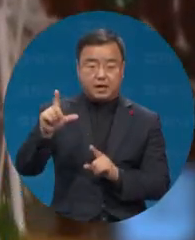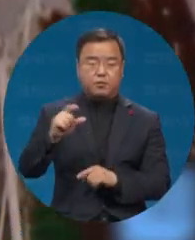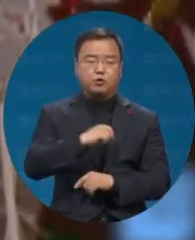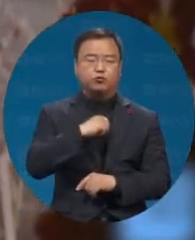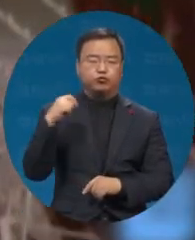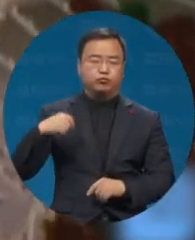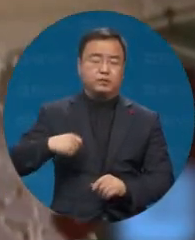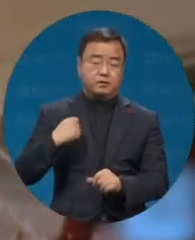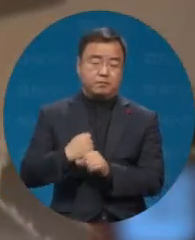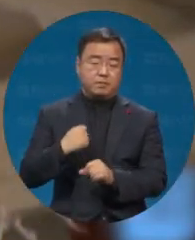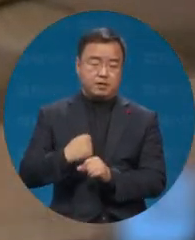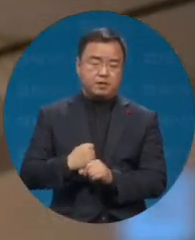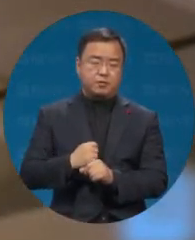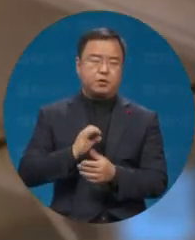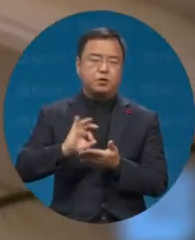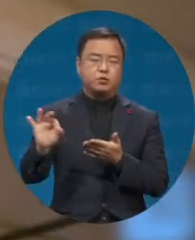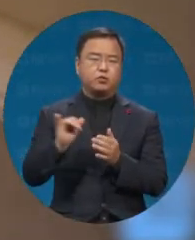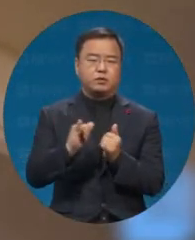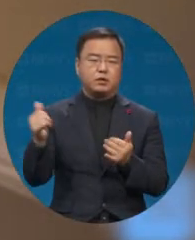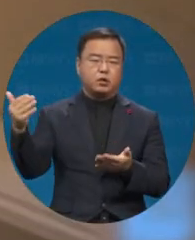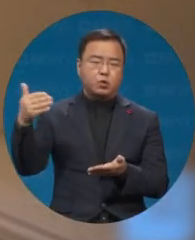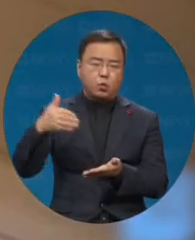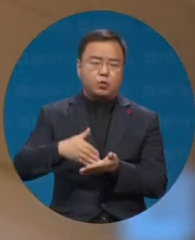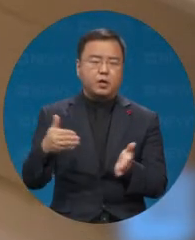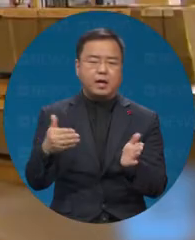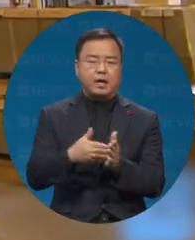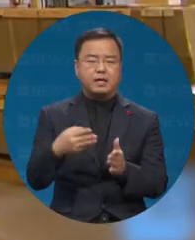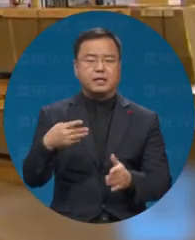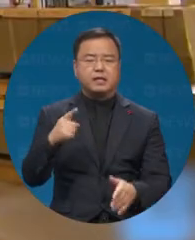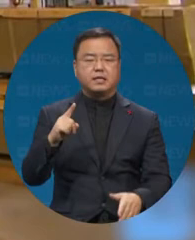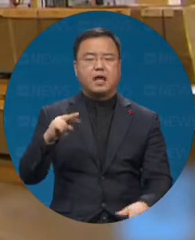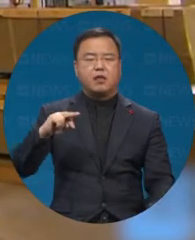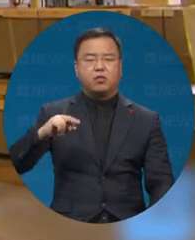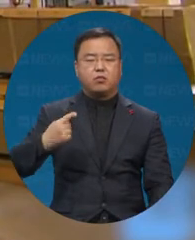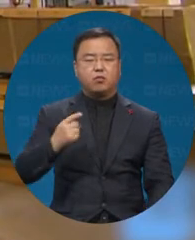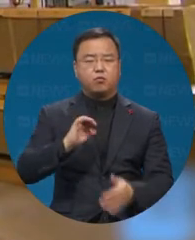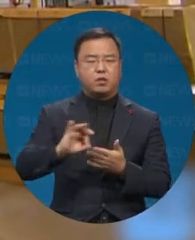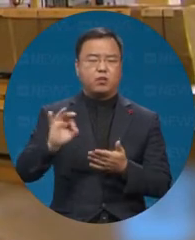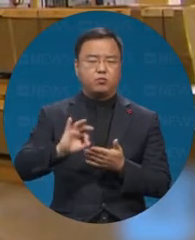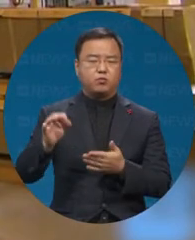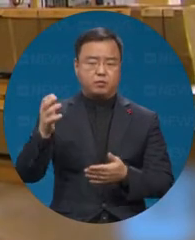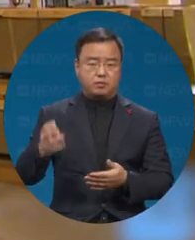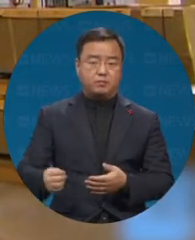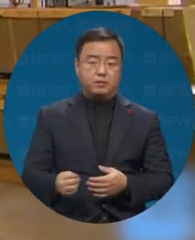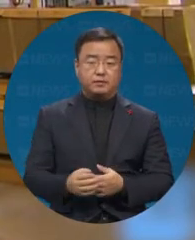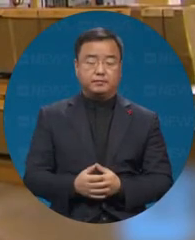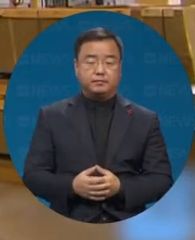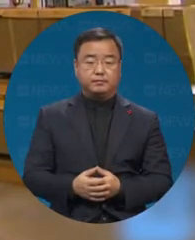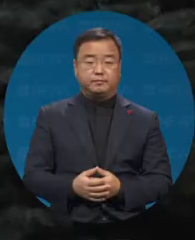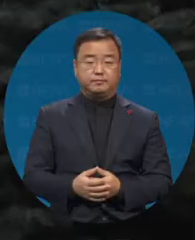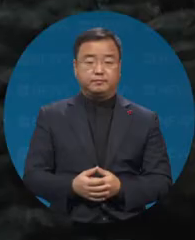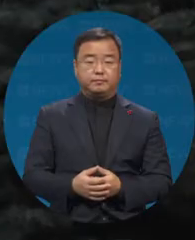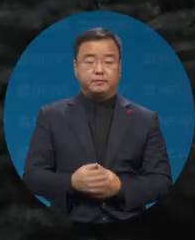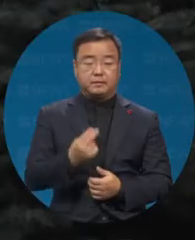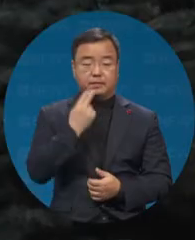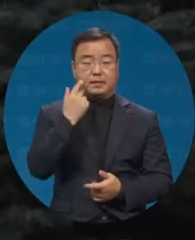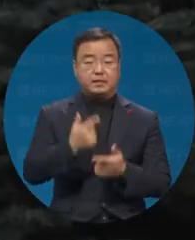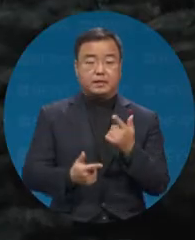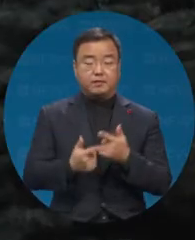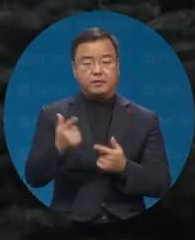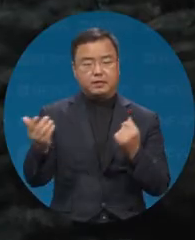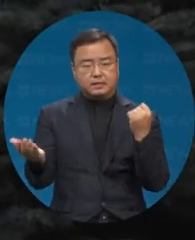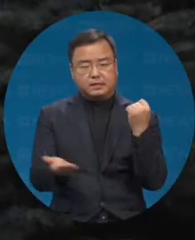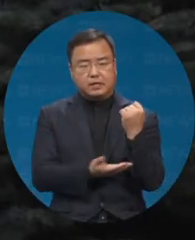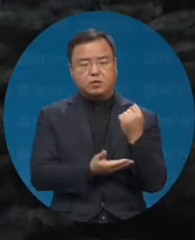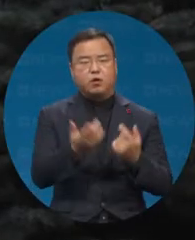중국에서 생산돼 소비자에게 오기까지 배출되는 탄소도 간과할 수 없습니다. 생목 트리는 잘리거나 불에